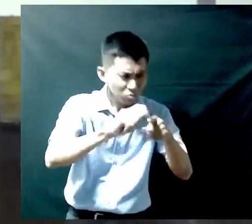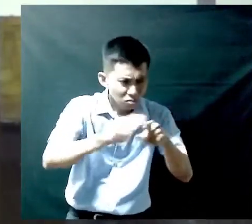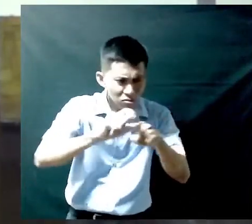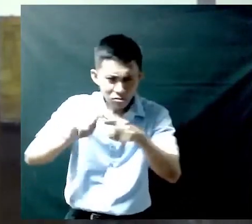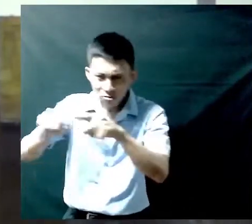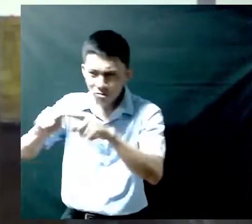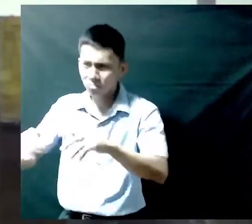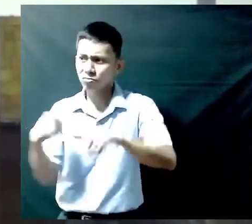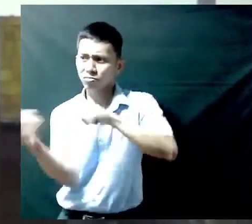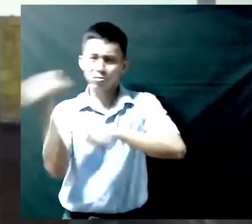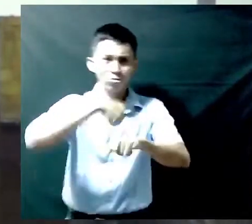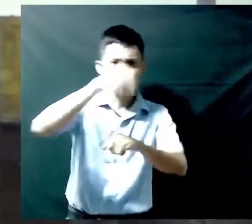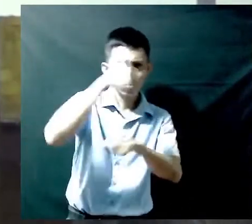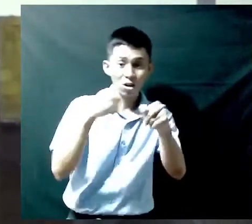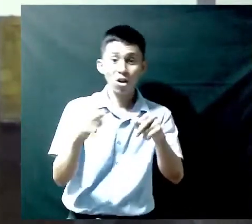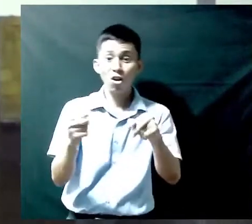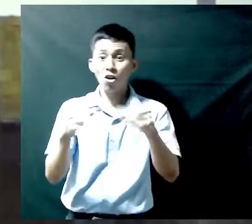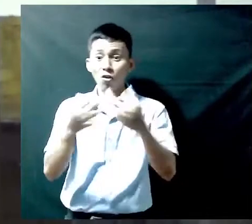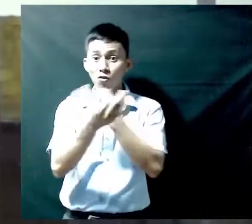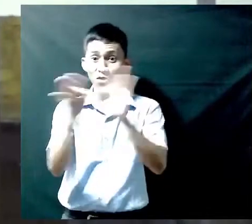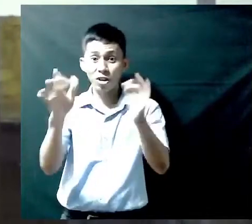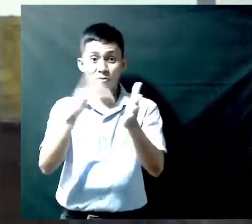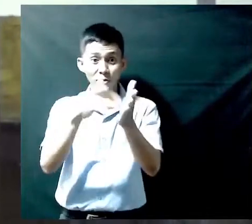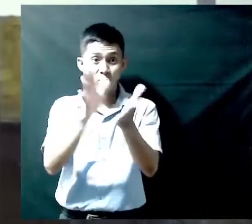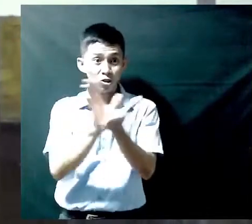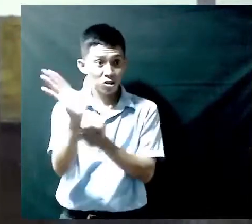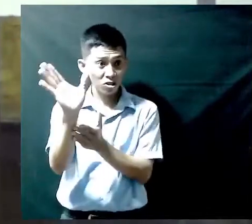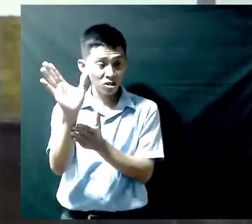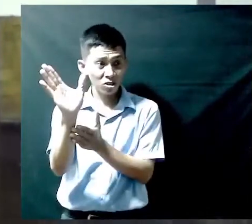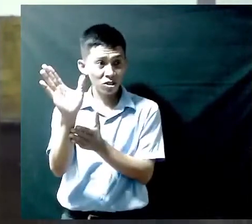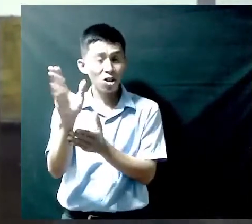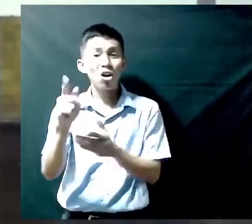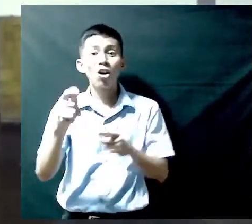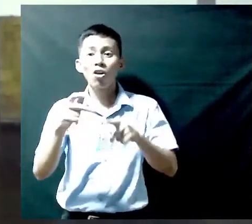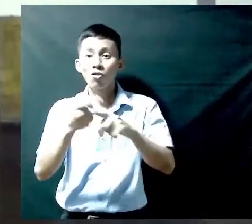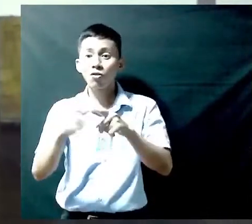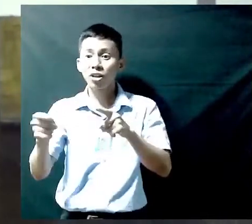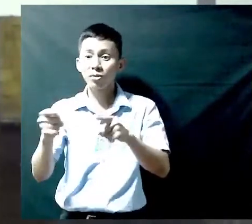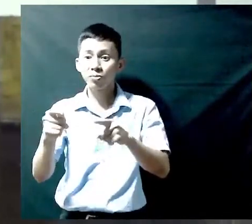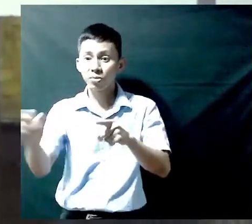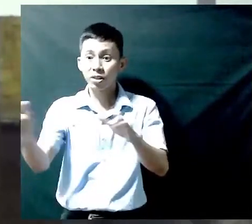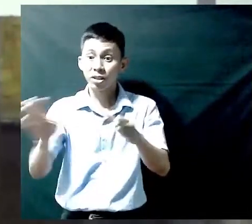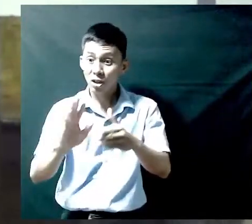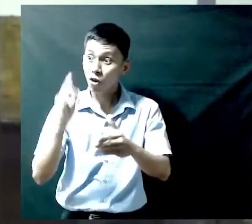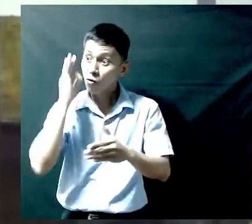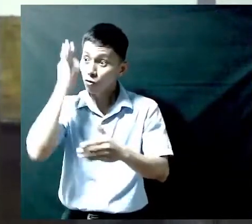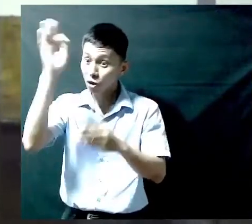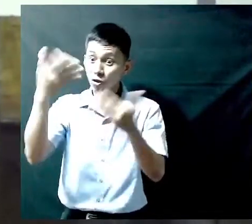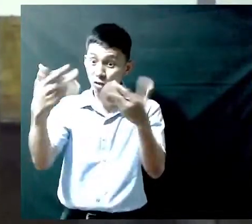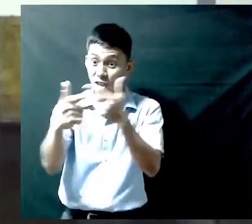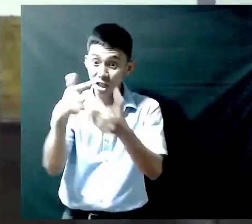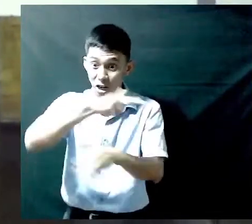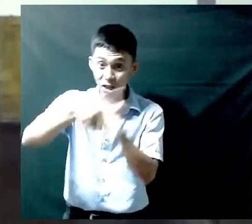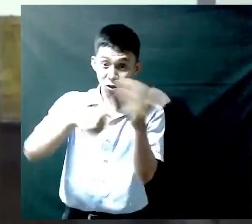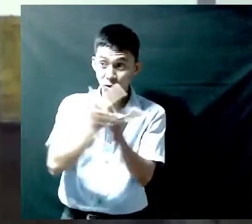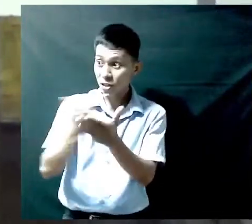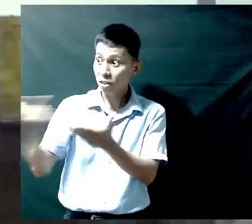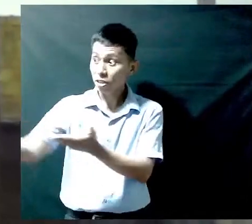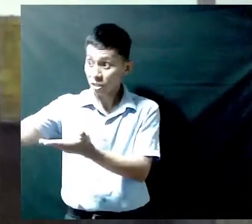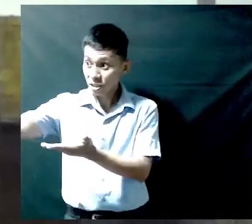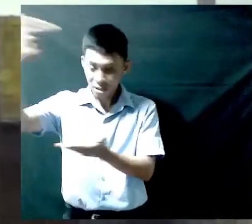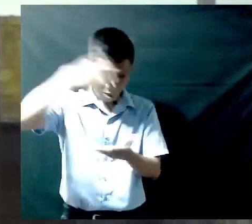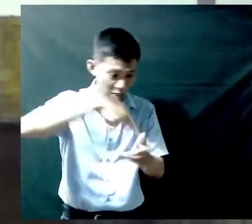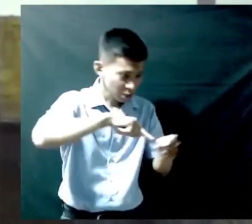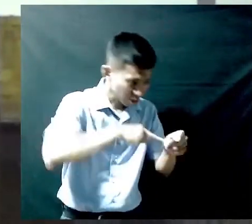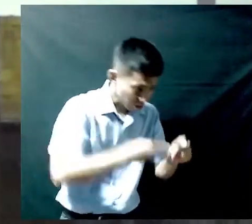libre scholarship sa Bible school, libre training, ibabalik ko kayo rito, black belt na kayo at mag-start kayo ng Tough Guys Ministry,